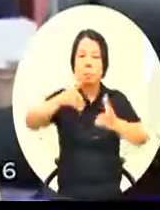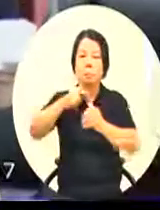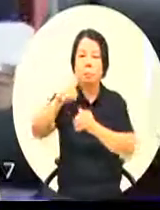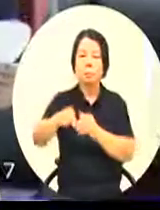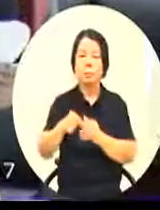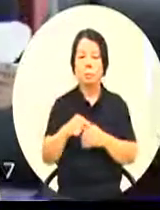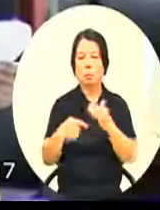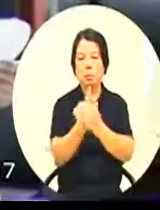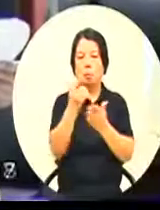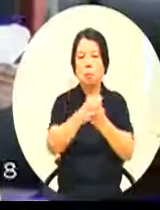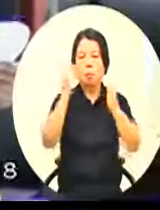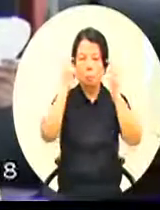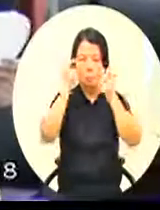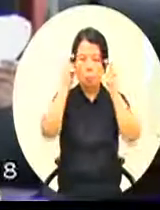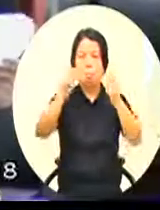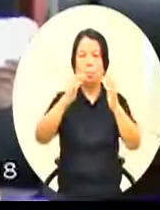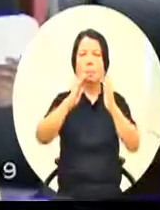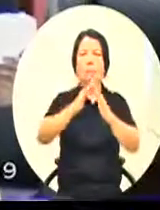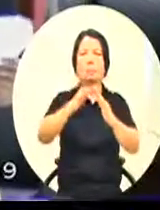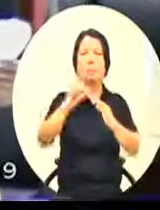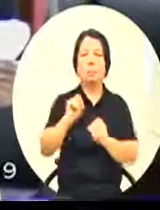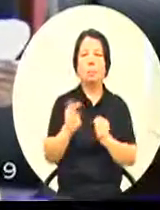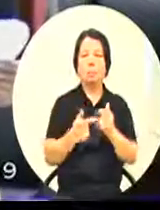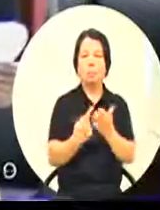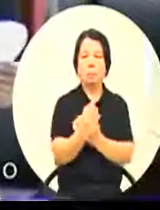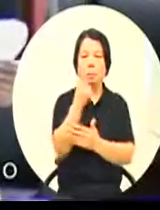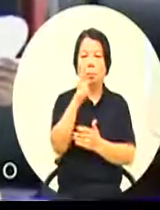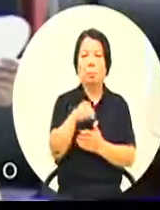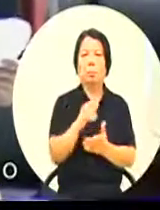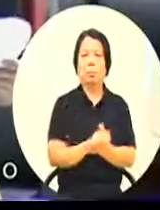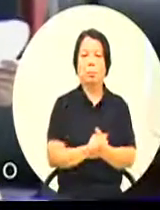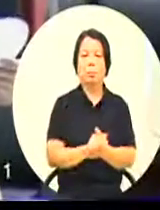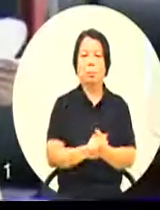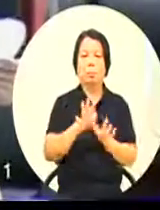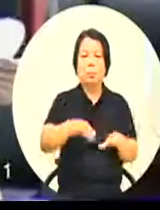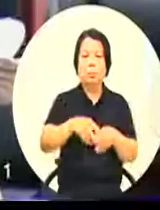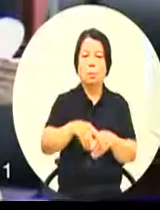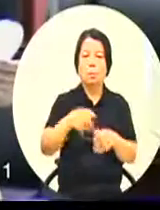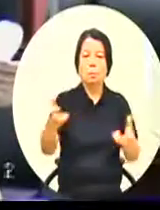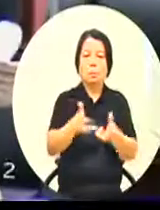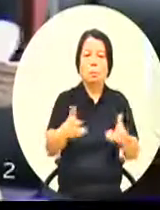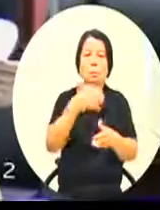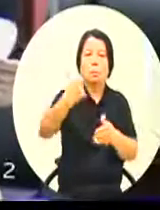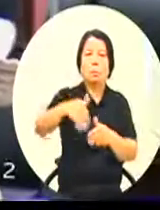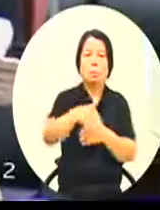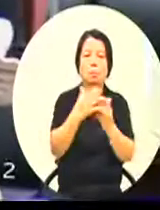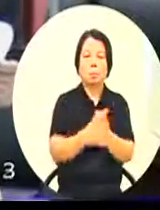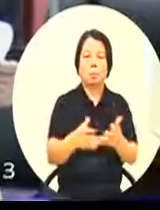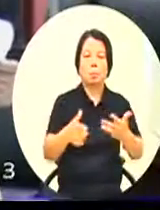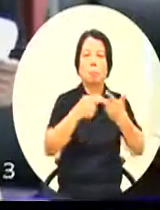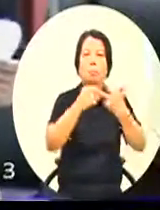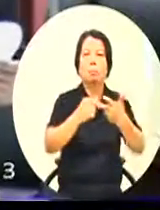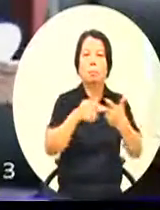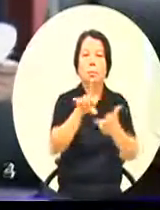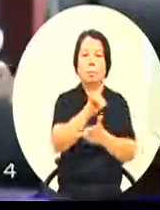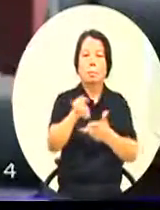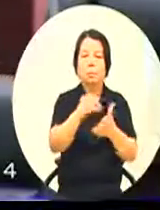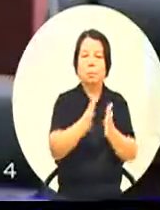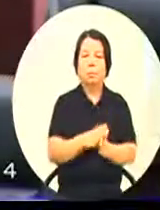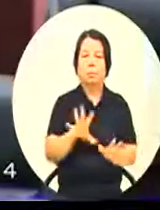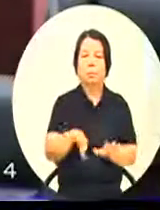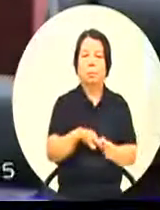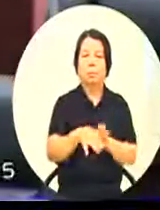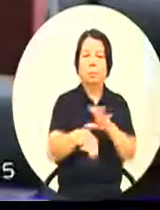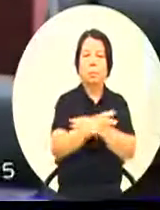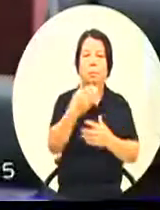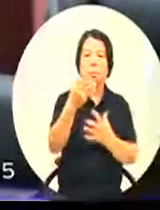雄市吗？我希望不会是以高雄市，因为现在还没有盖成嘛。第八个谎言，限址重建，空间再